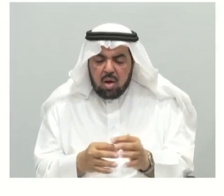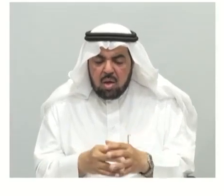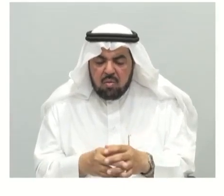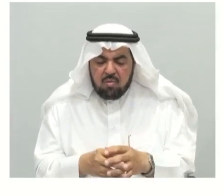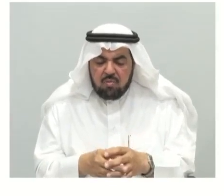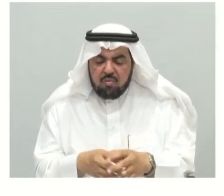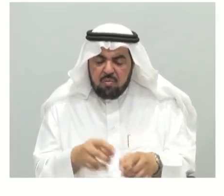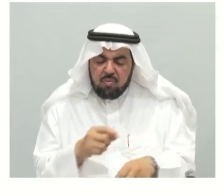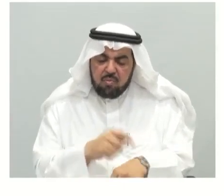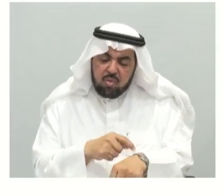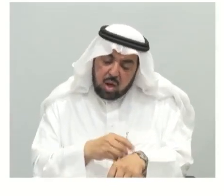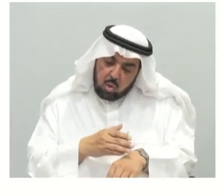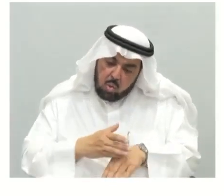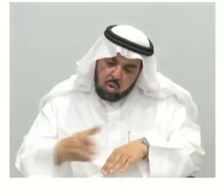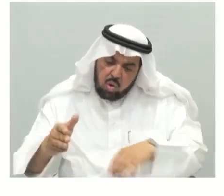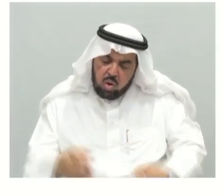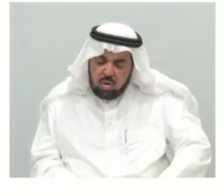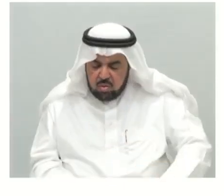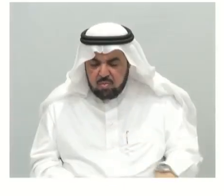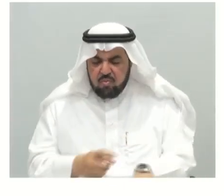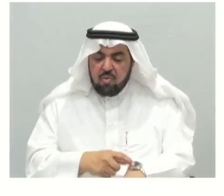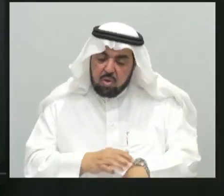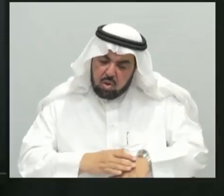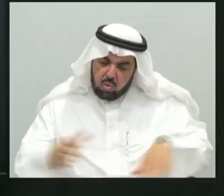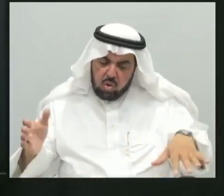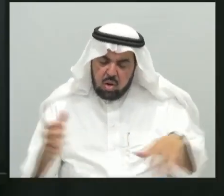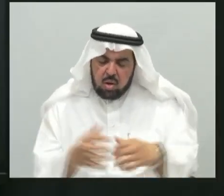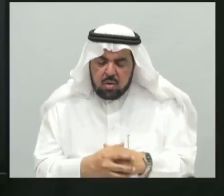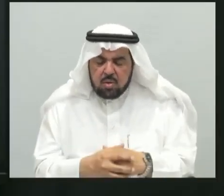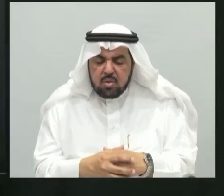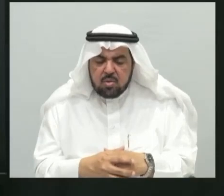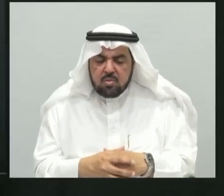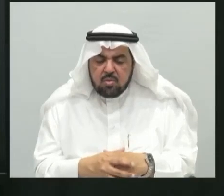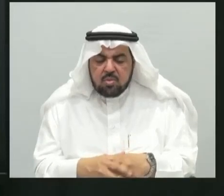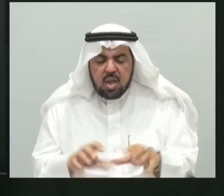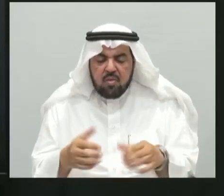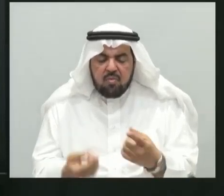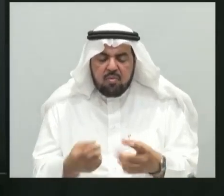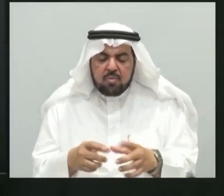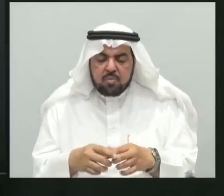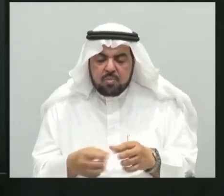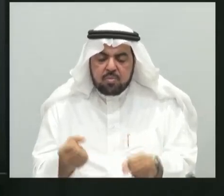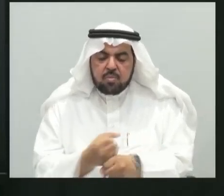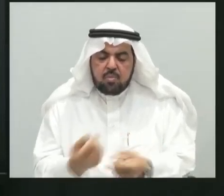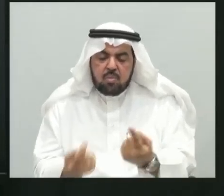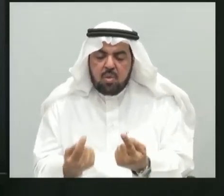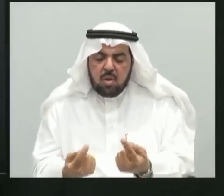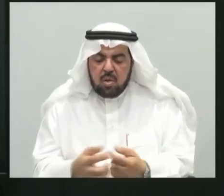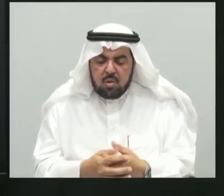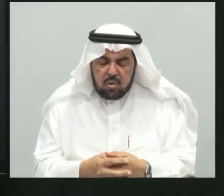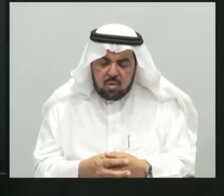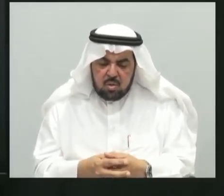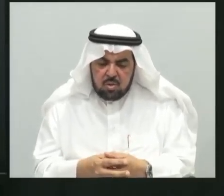فتره طويله حقل تكثر فيه الحشرات فاي طريقه من الممكن ان يستخدمها